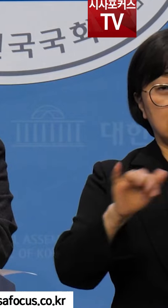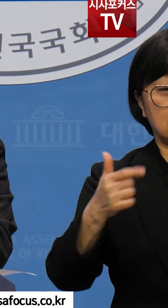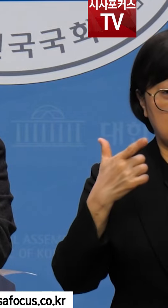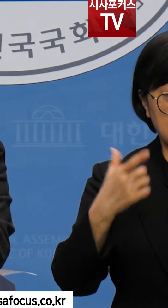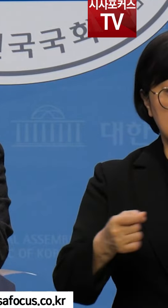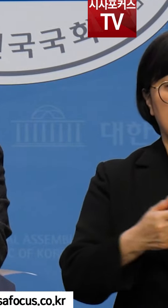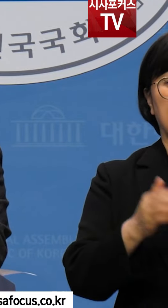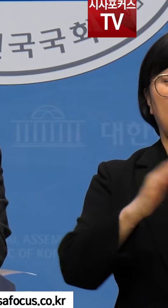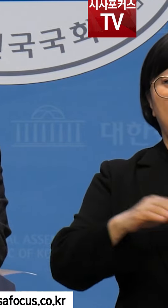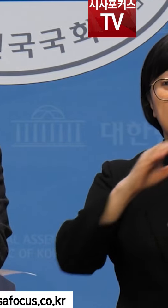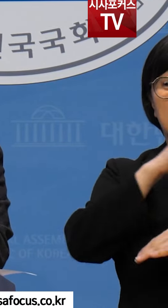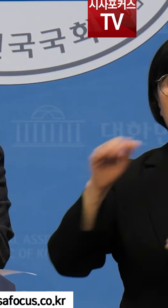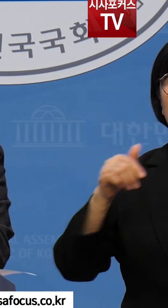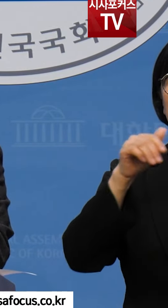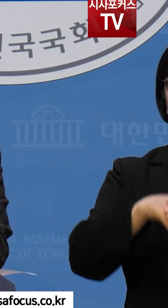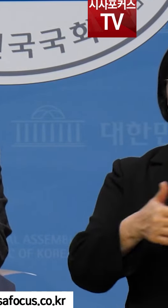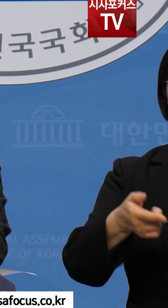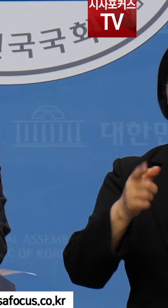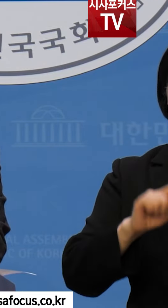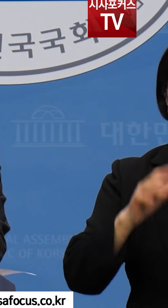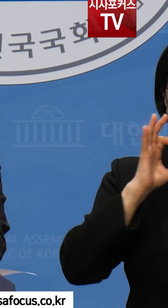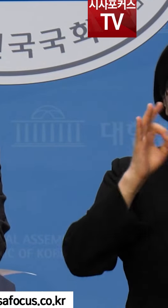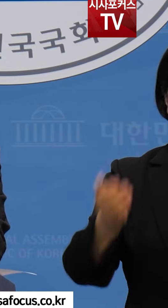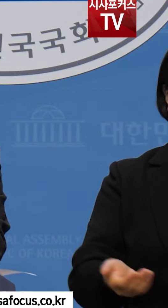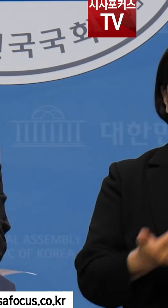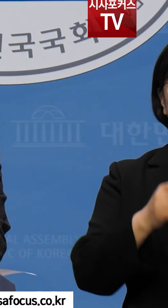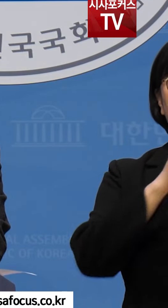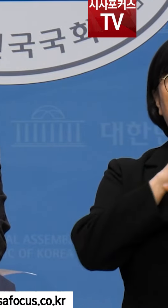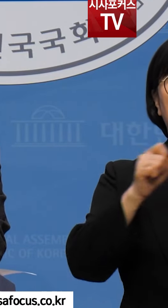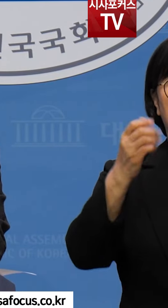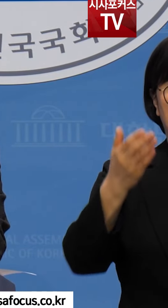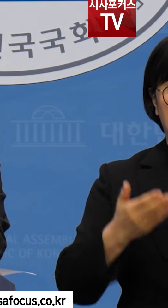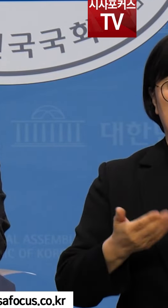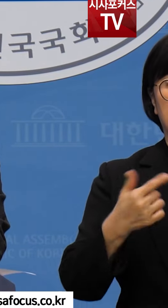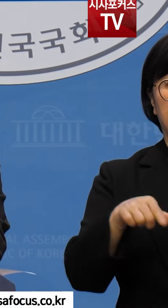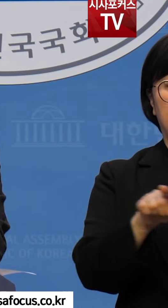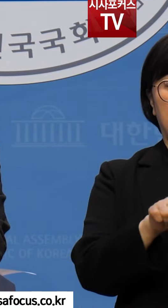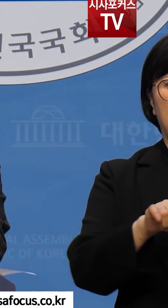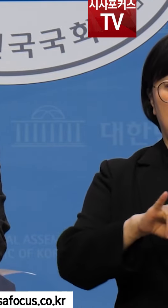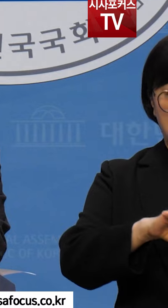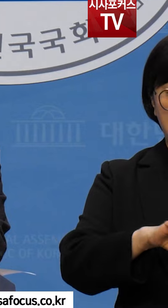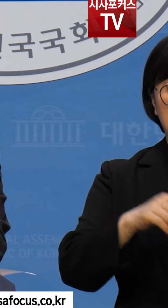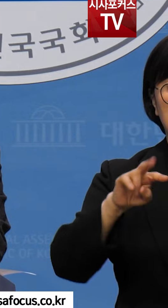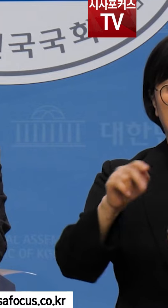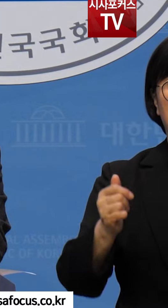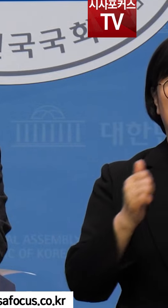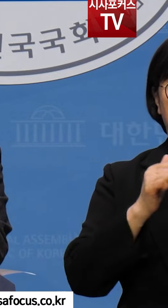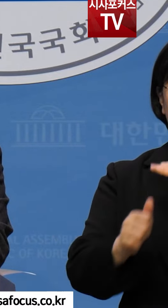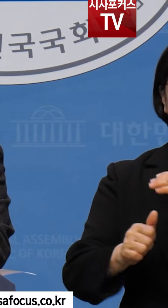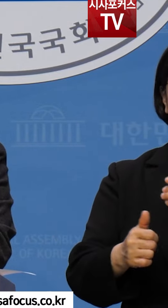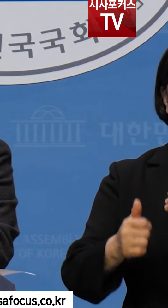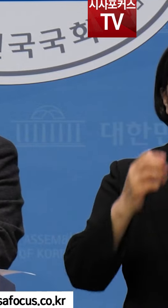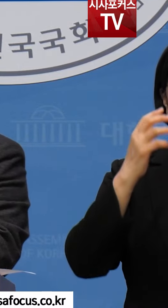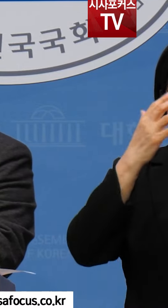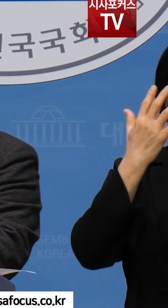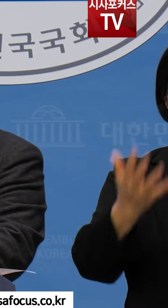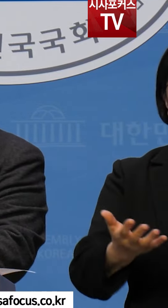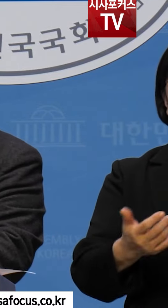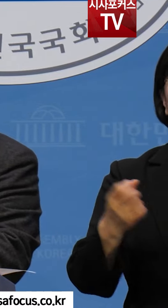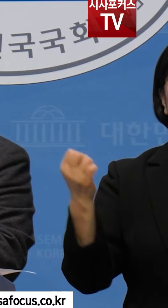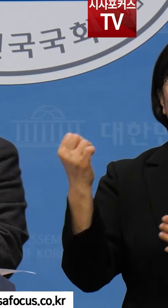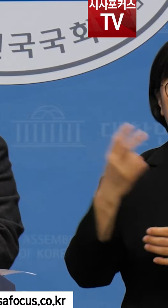정치인들처럼 공정하게 선거에 임하고 최선을 다해서 국민들의 평가를 제대로 받을 수 있도록 반드시 송영길 전 대표를 즉각 석방해 줄 것을 다시